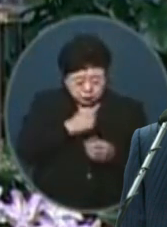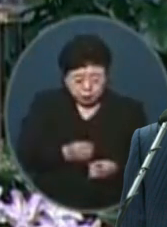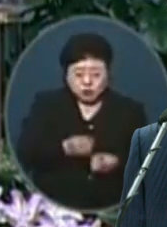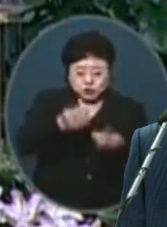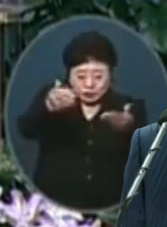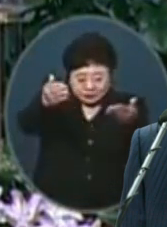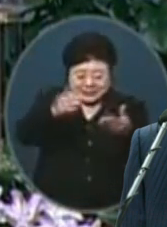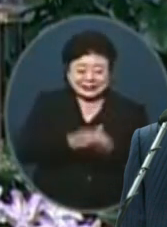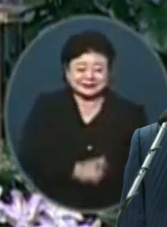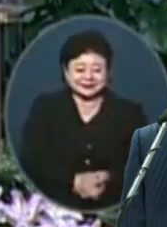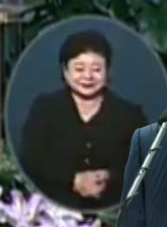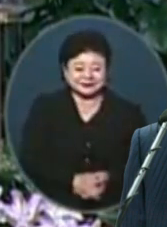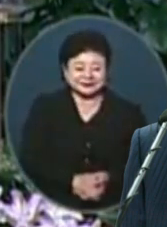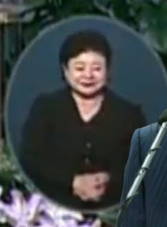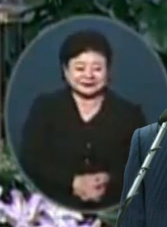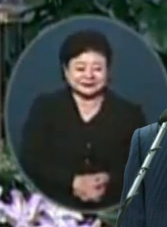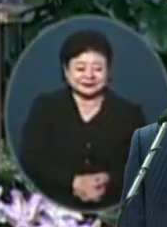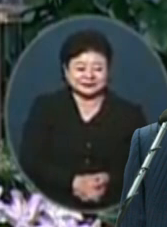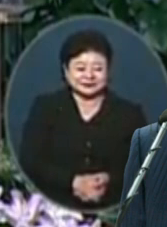축원합니다.